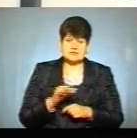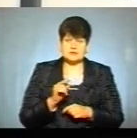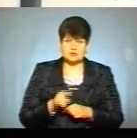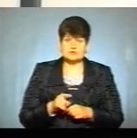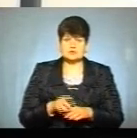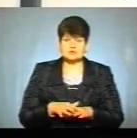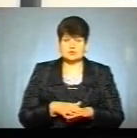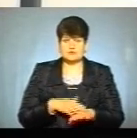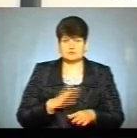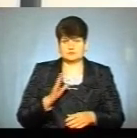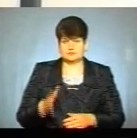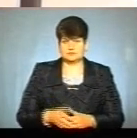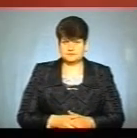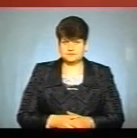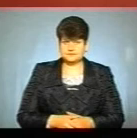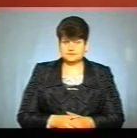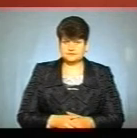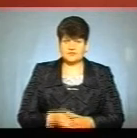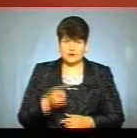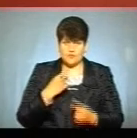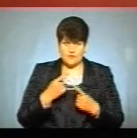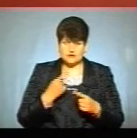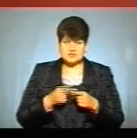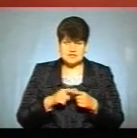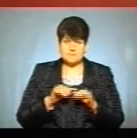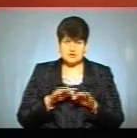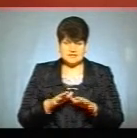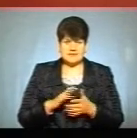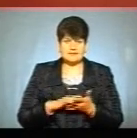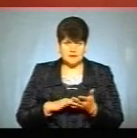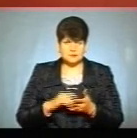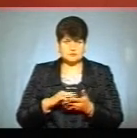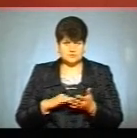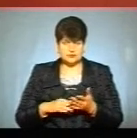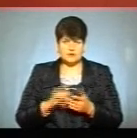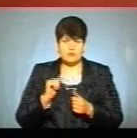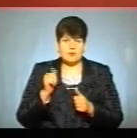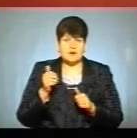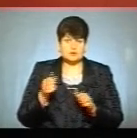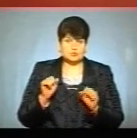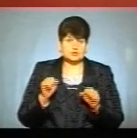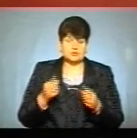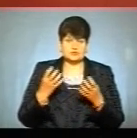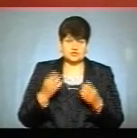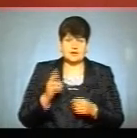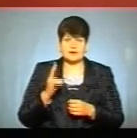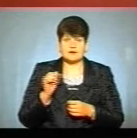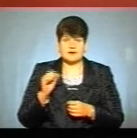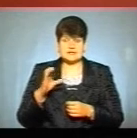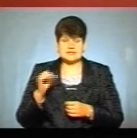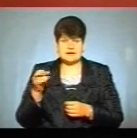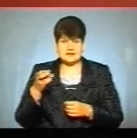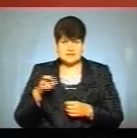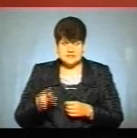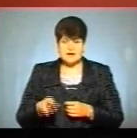тривало якомога довше. Тобто ви кажете про те, що цей процес далі триває, попереду ймовірна касація, і